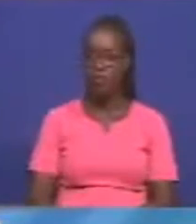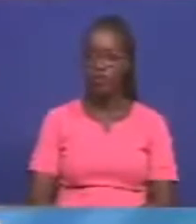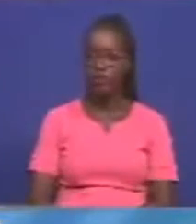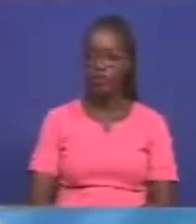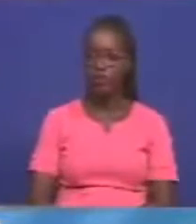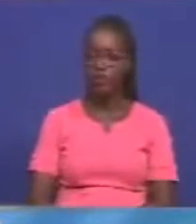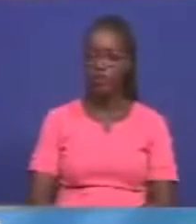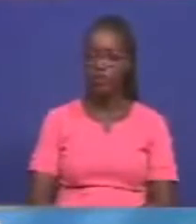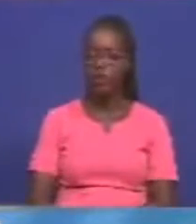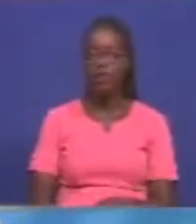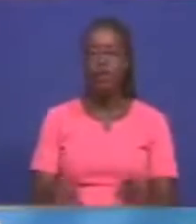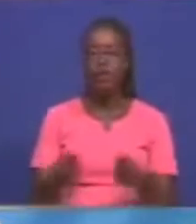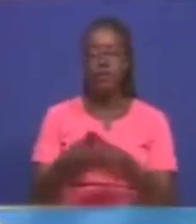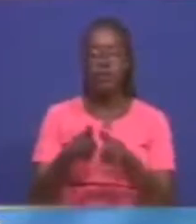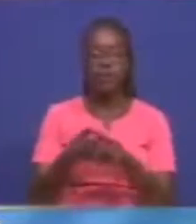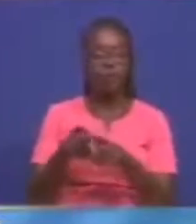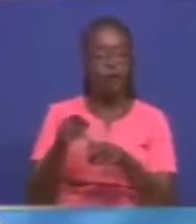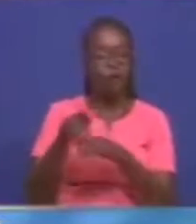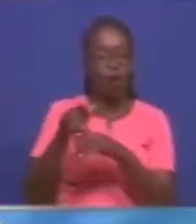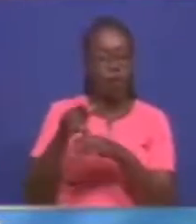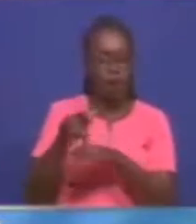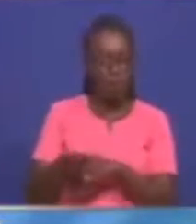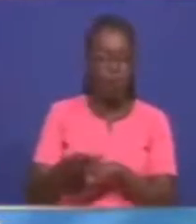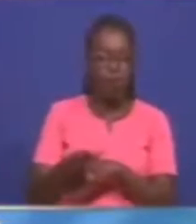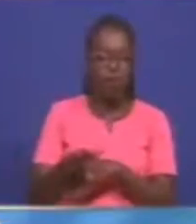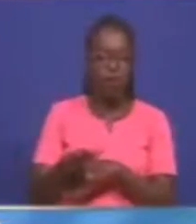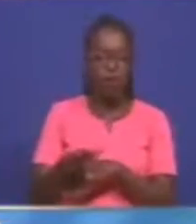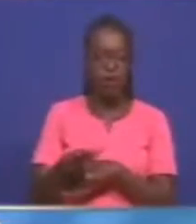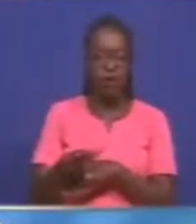Vile tulikuwa tunasema hapo awali,